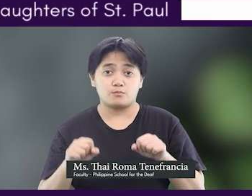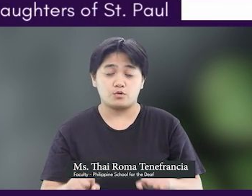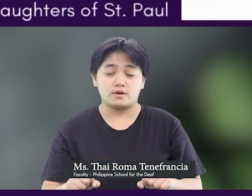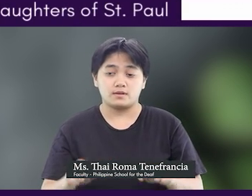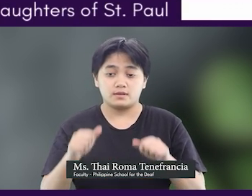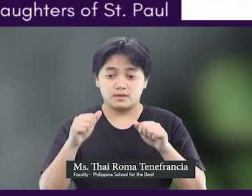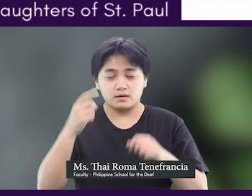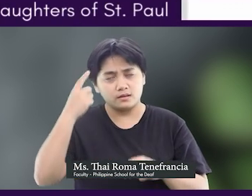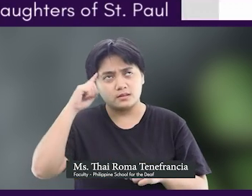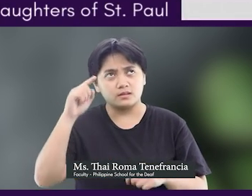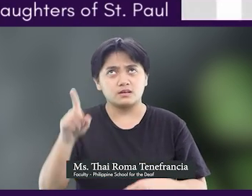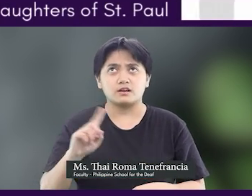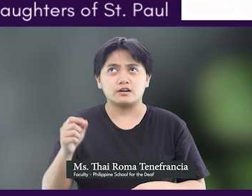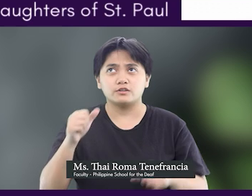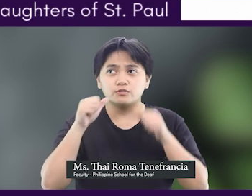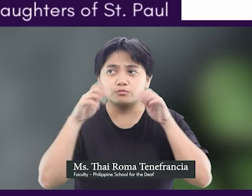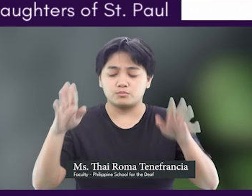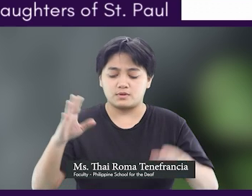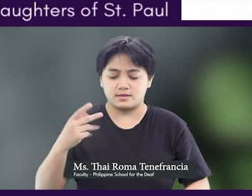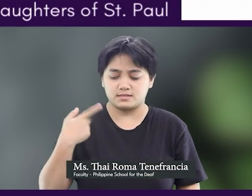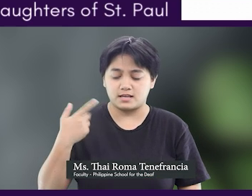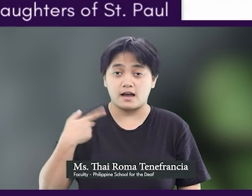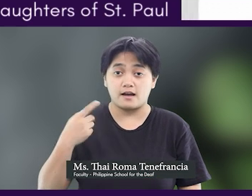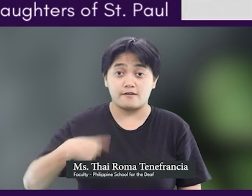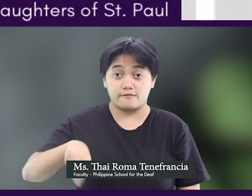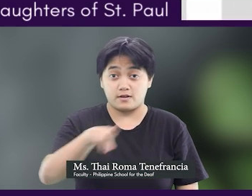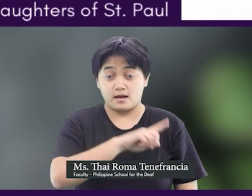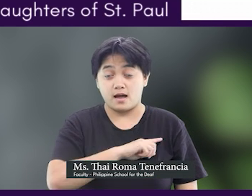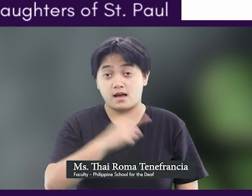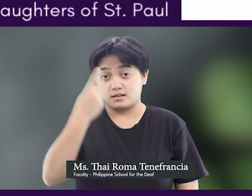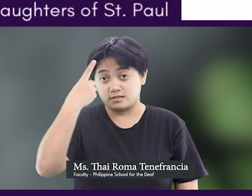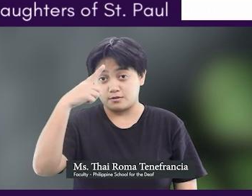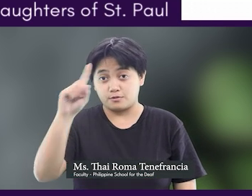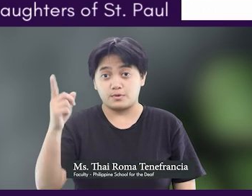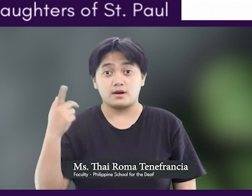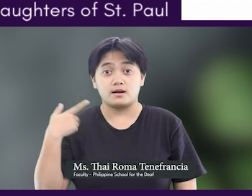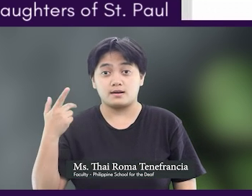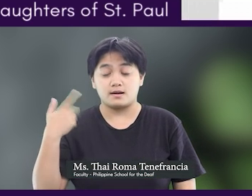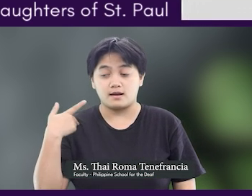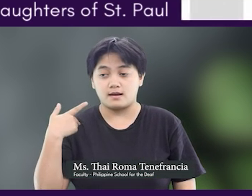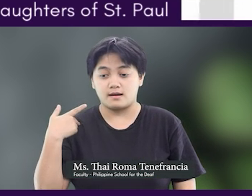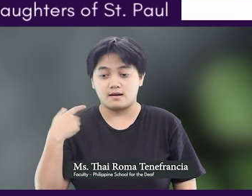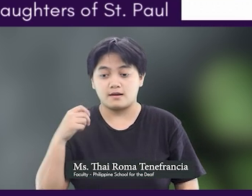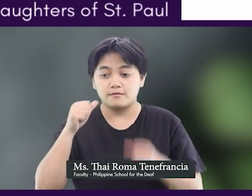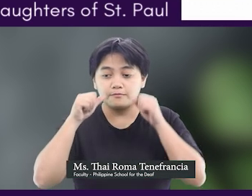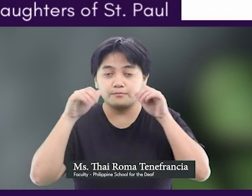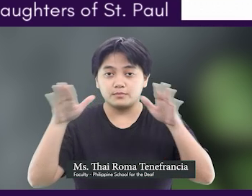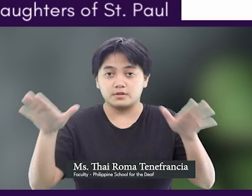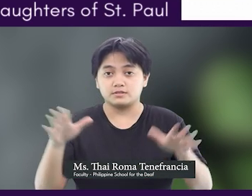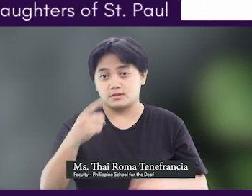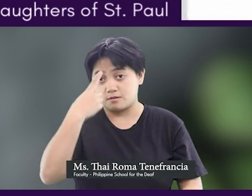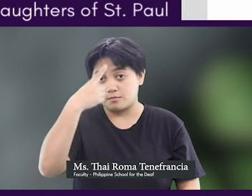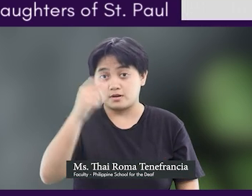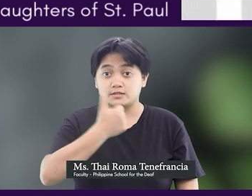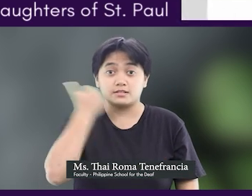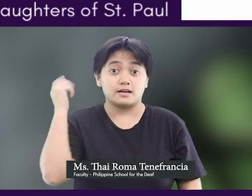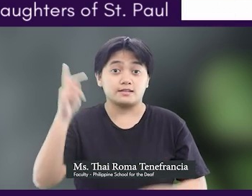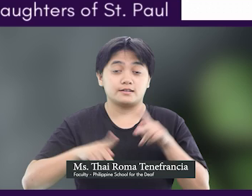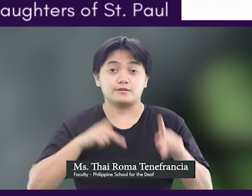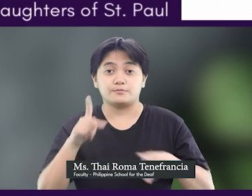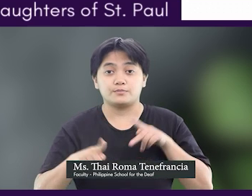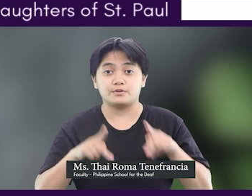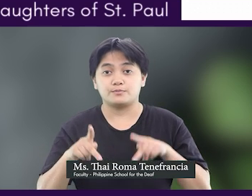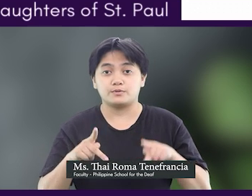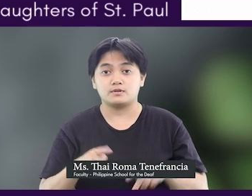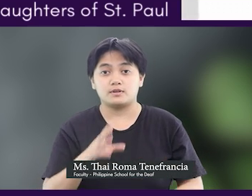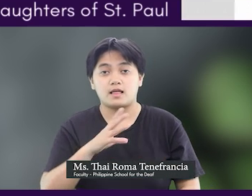kung gaano tayo kabless at patuloy na binibless ni Lord para maging daluyan ng kanyang biyaya at pagkapala